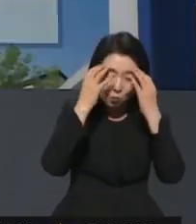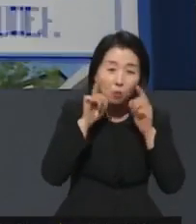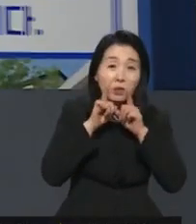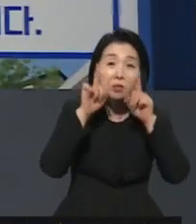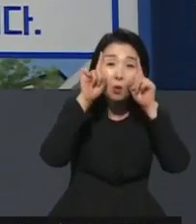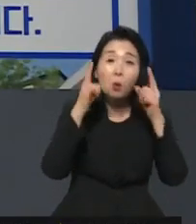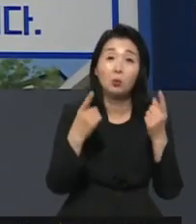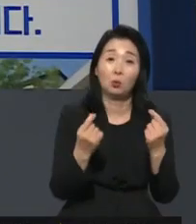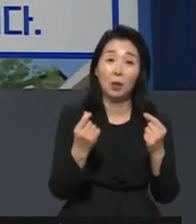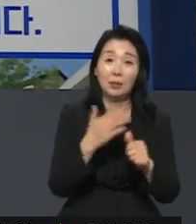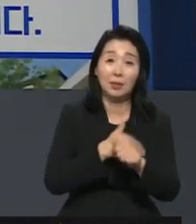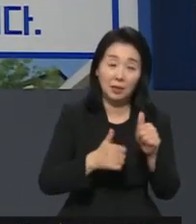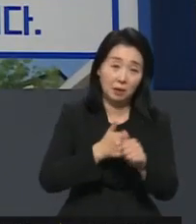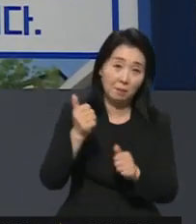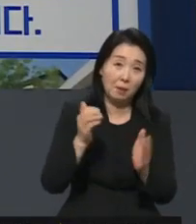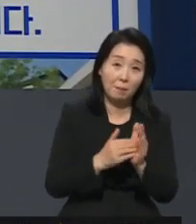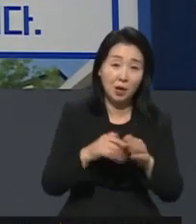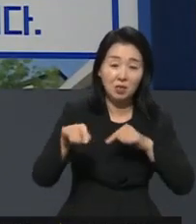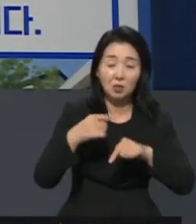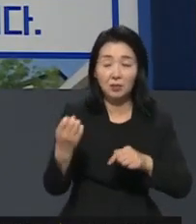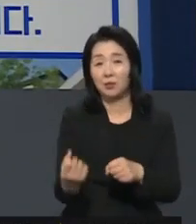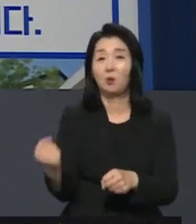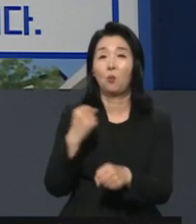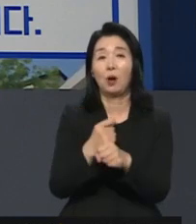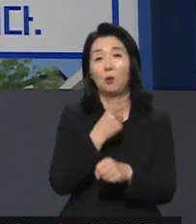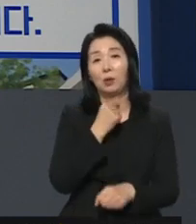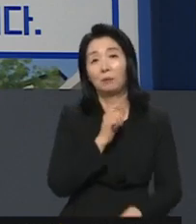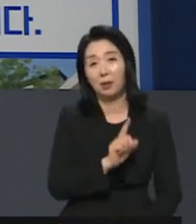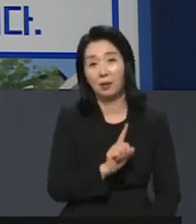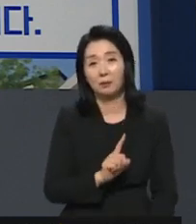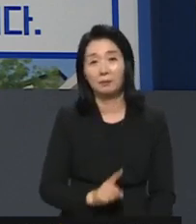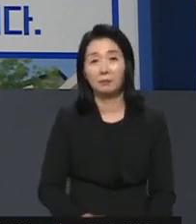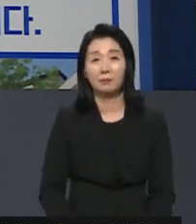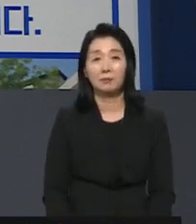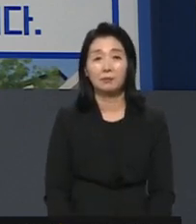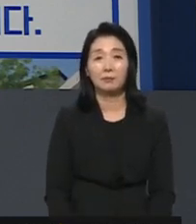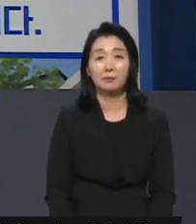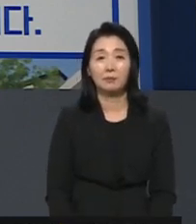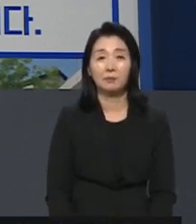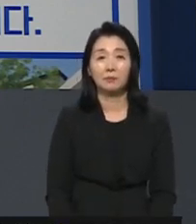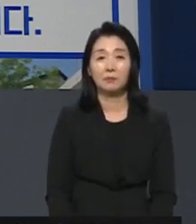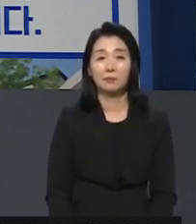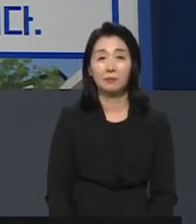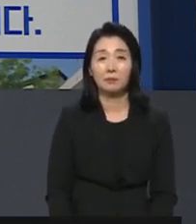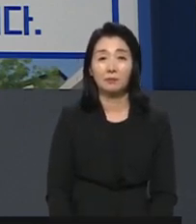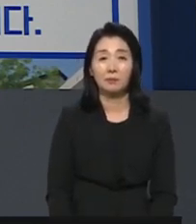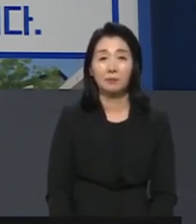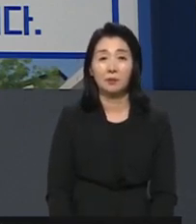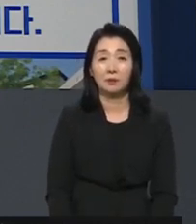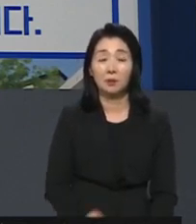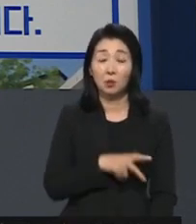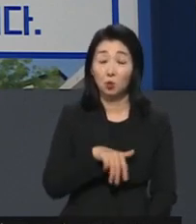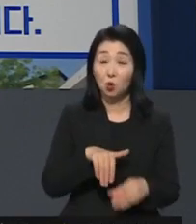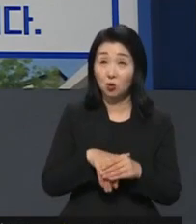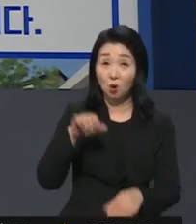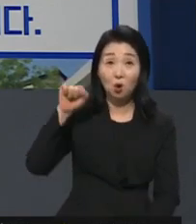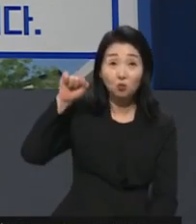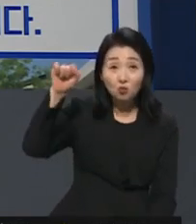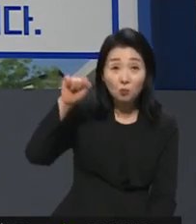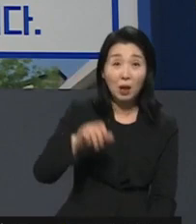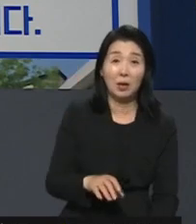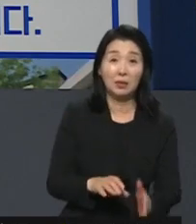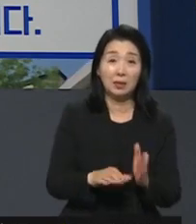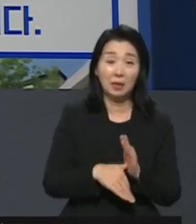딛고 정치적인 재기를 하겠다는 뜻을 지금 밝힌 셈입니다. 총선에 출마하면